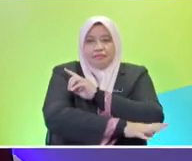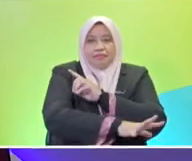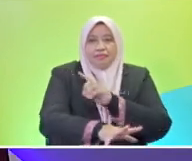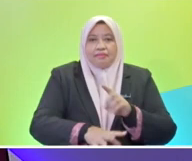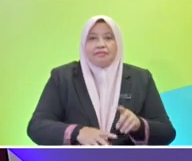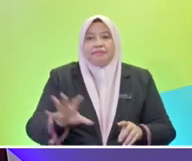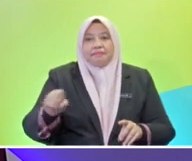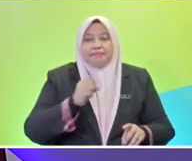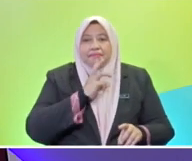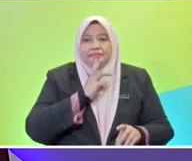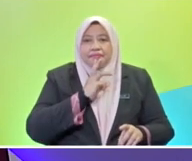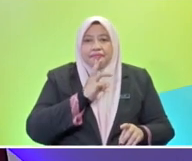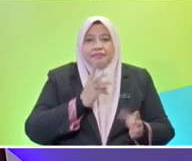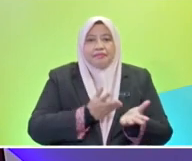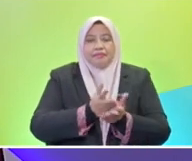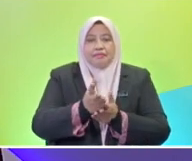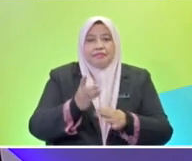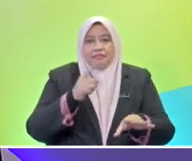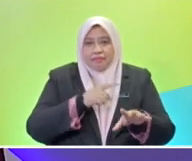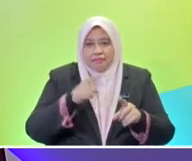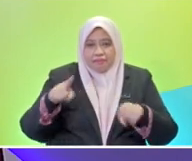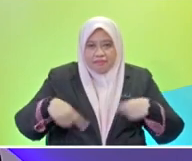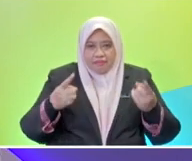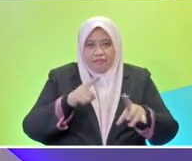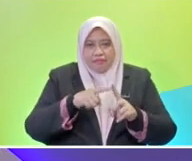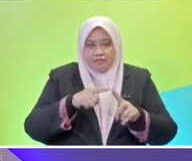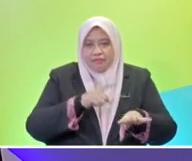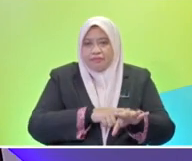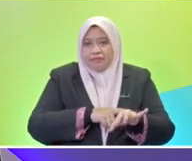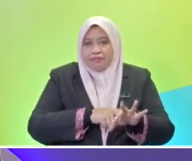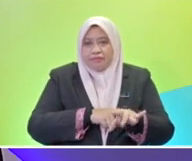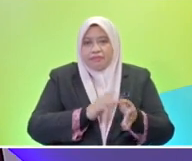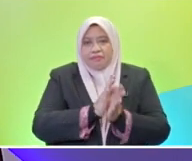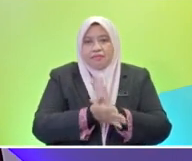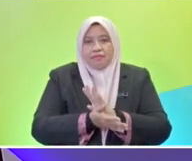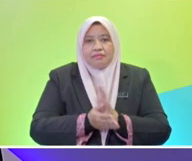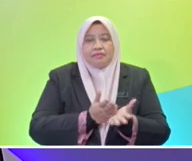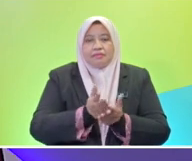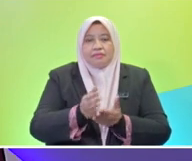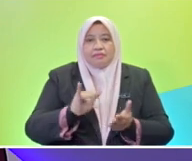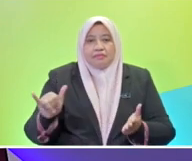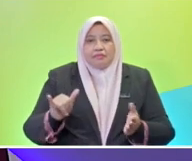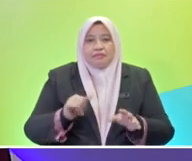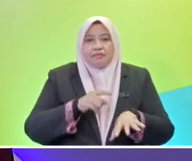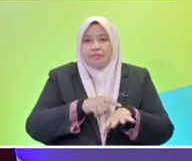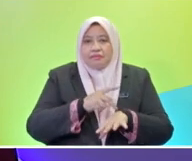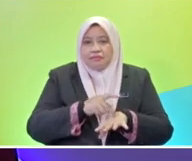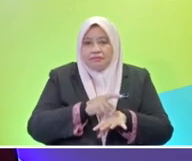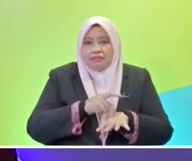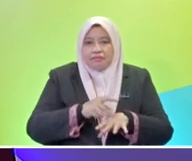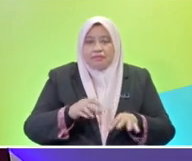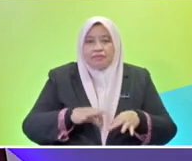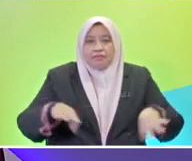diserap terus ke daun. Okey. Jadi seterusnya klorofil ini